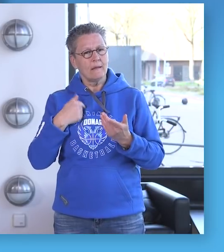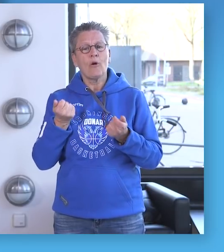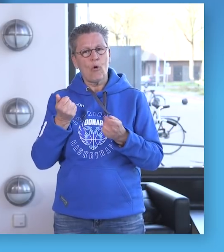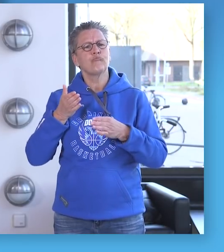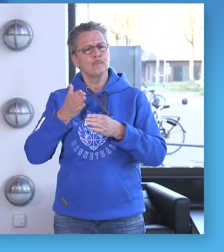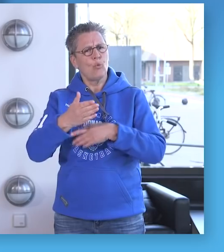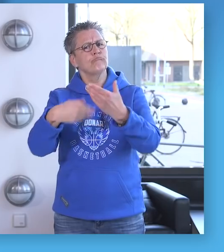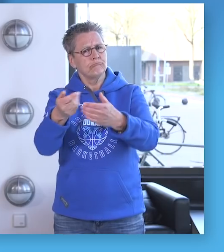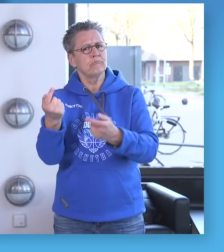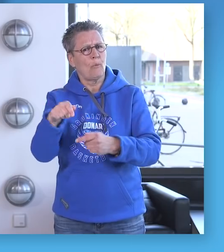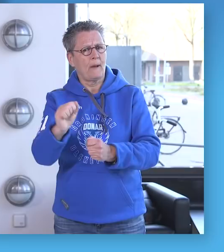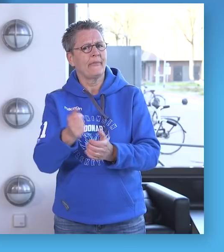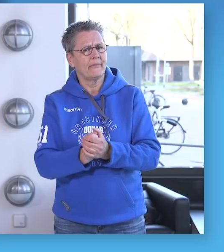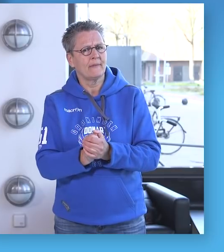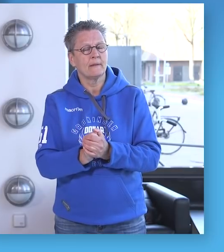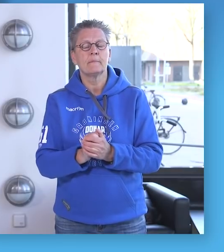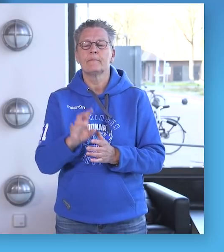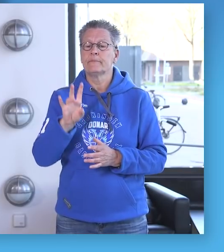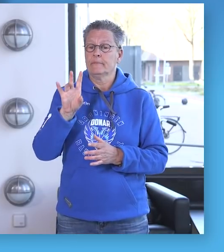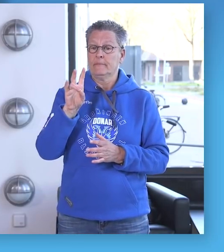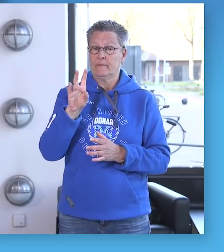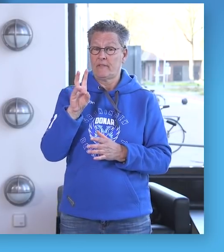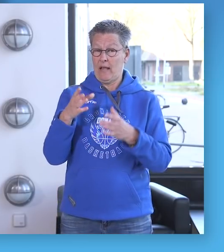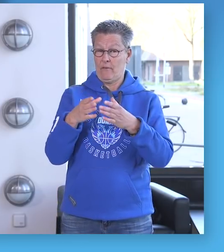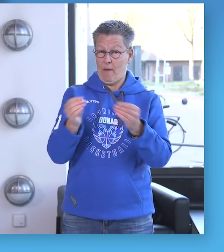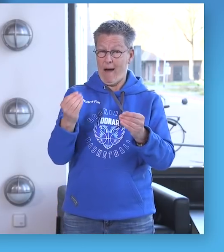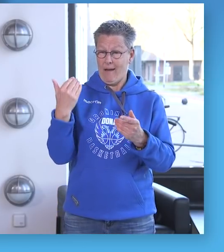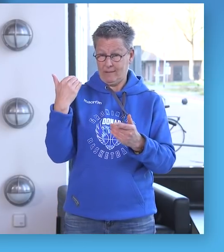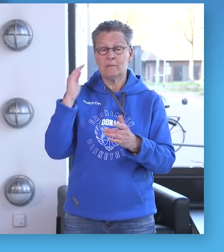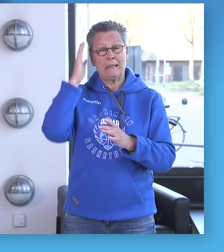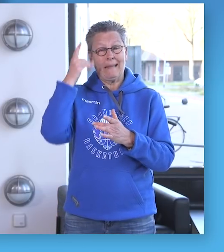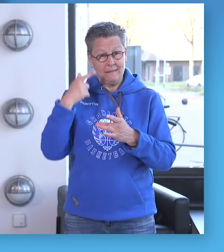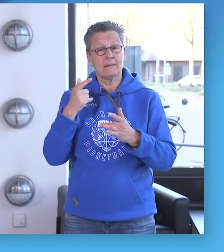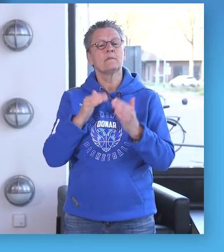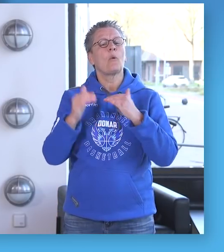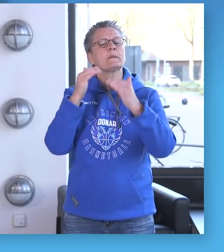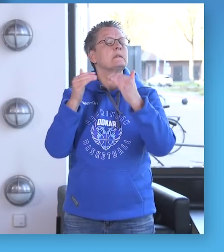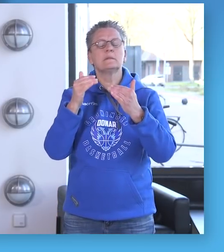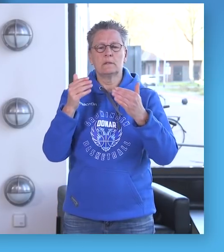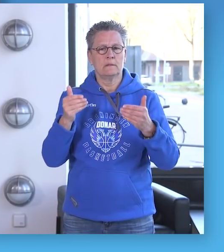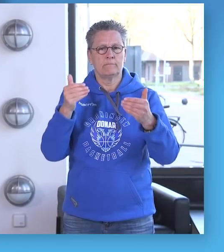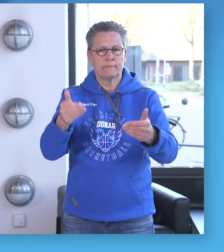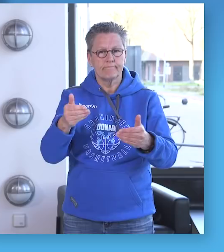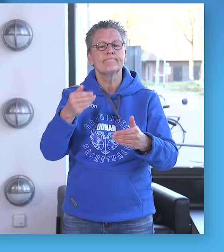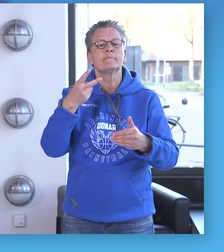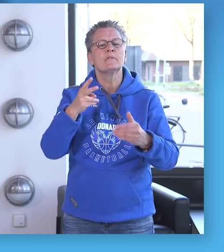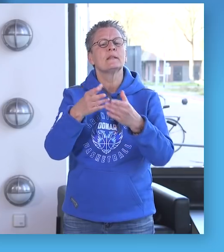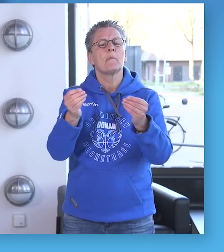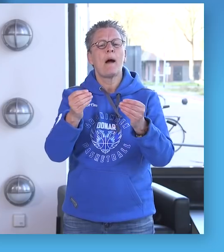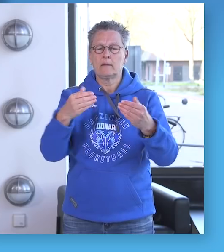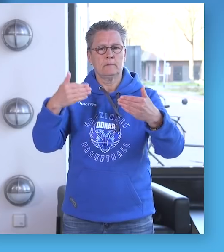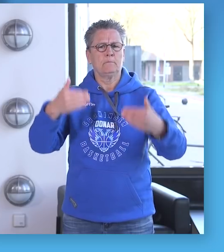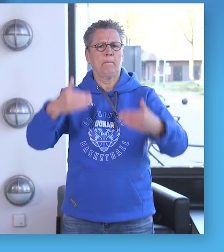erdoor komt. Ja. Op 12 maart werd bekend dat de competitie zou worden opgeschort en op 20 maart werd eigenlijk alles definitief gestaakt.